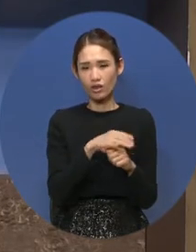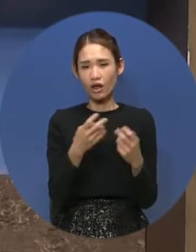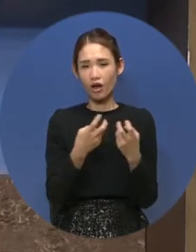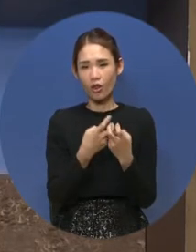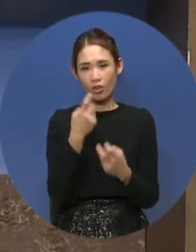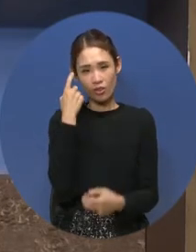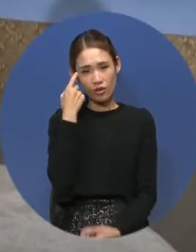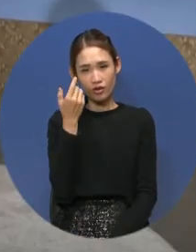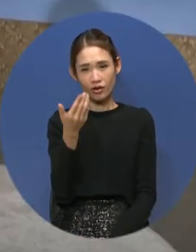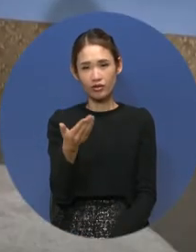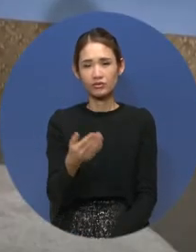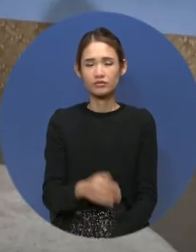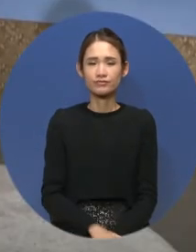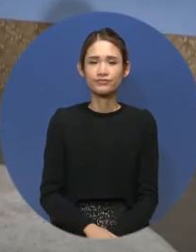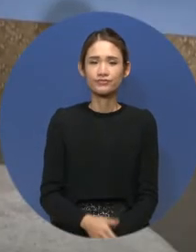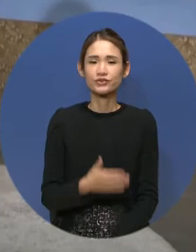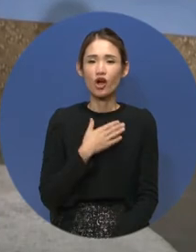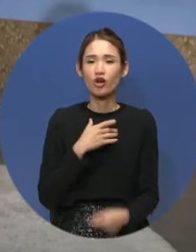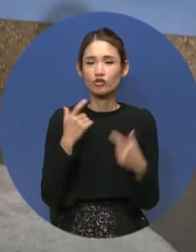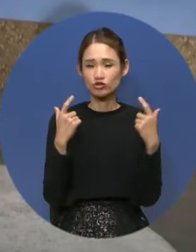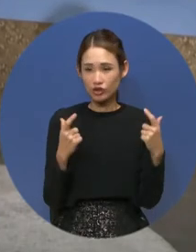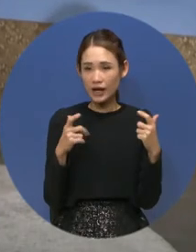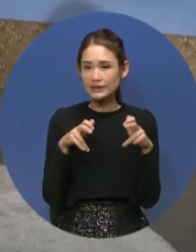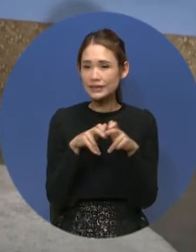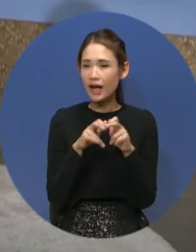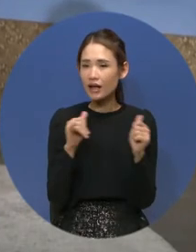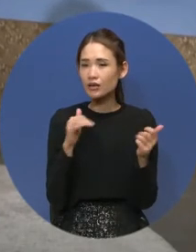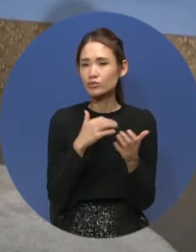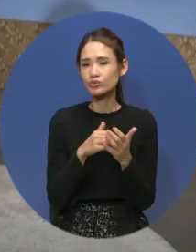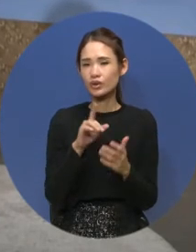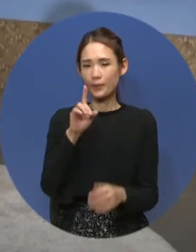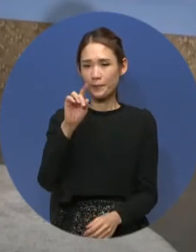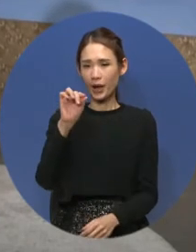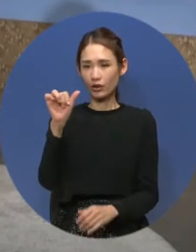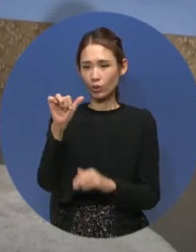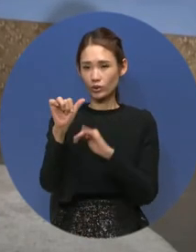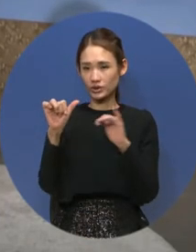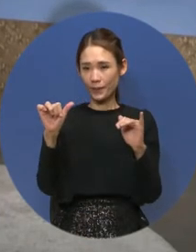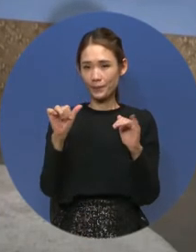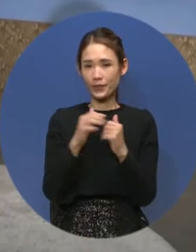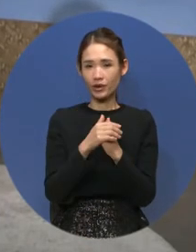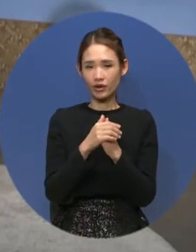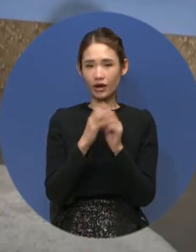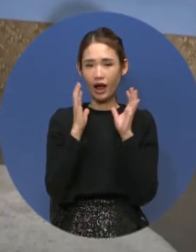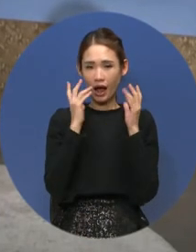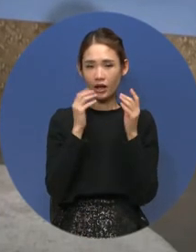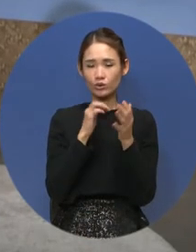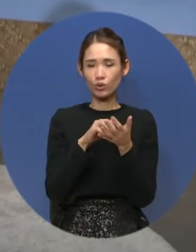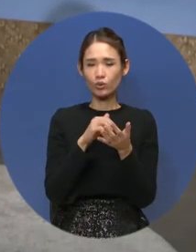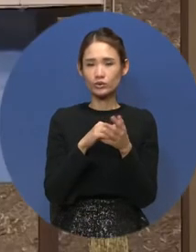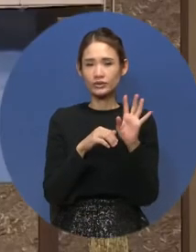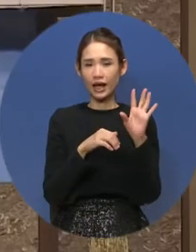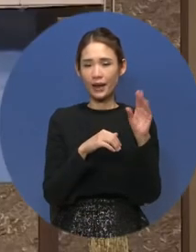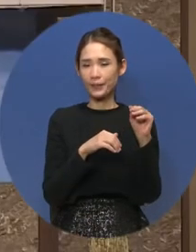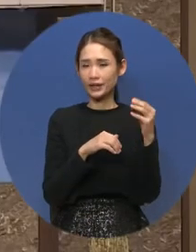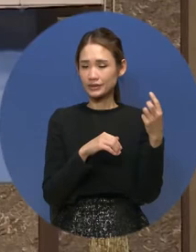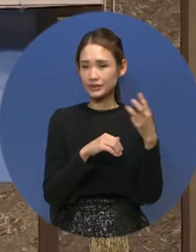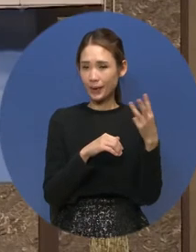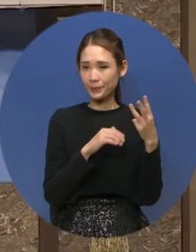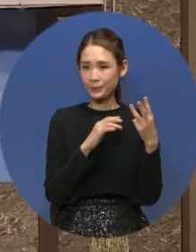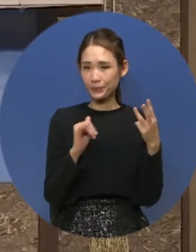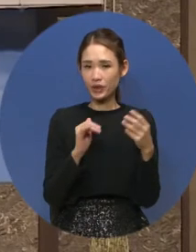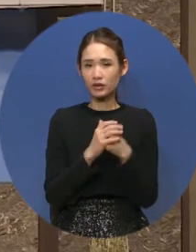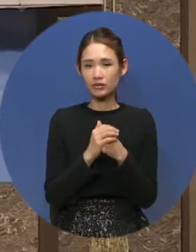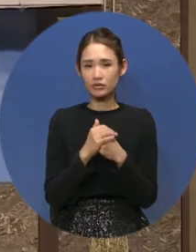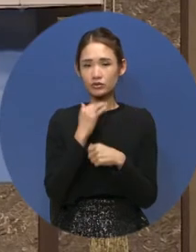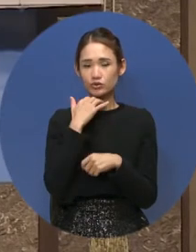어떤가요? 저희 구에는 이제 장애인분들이 1만 5천여 명 있고요. 그리고 아동이 4만 3천여 명. 네. 그리고 65세